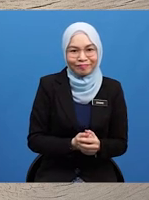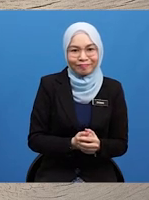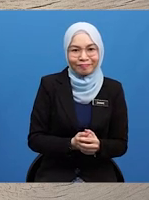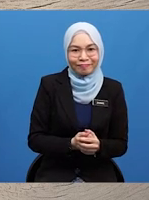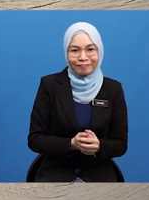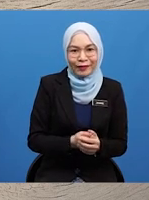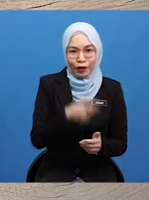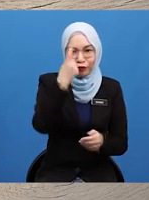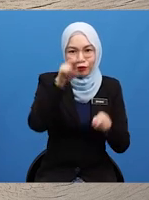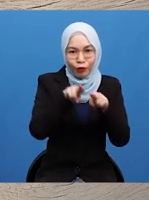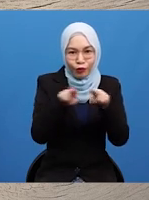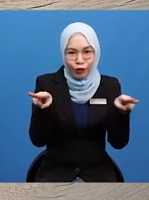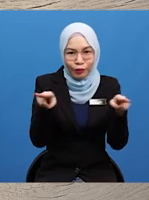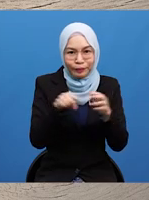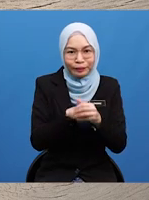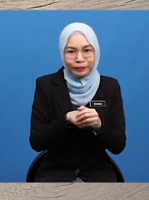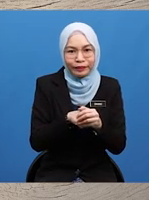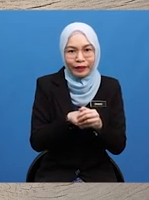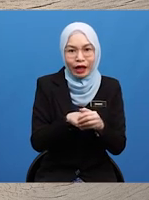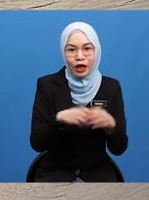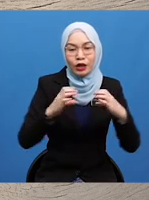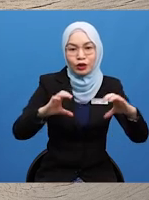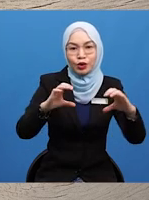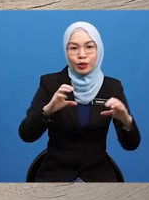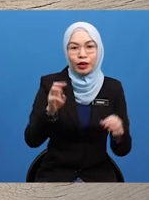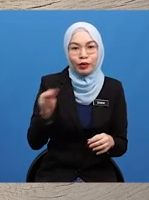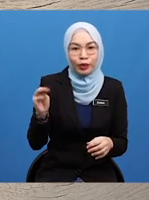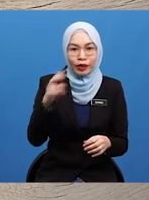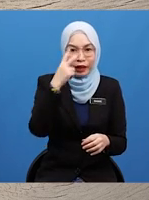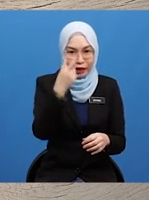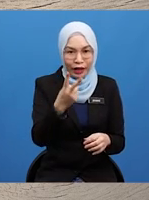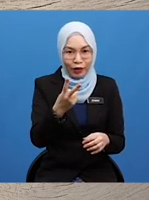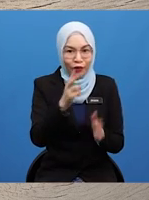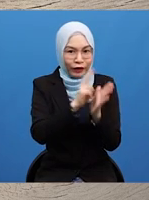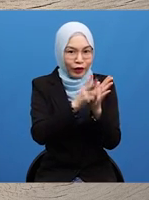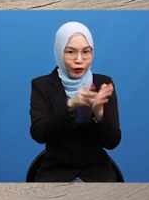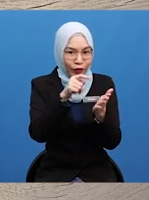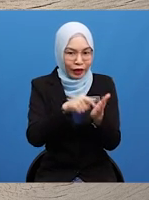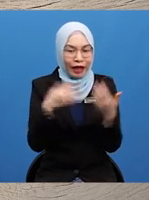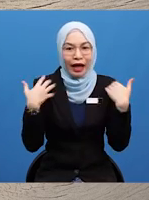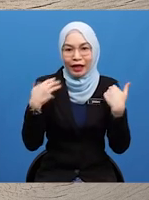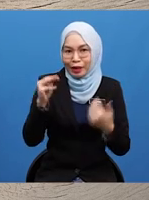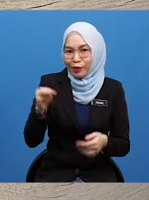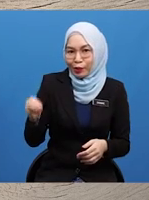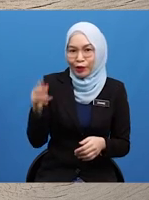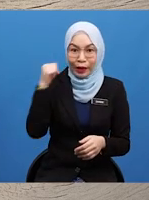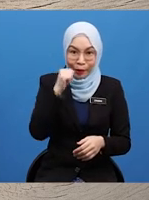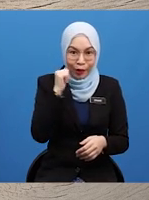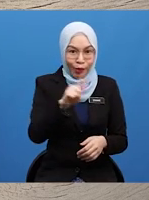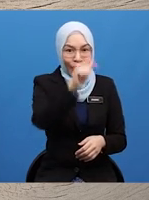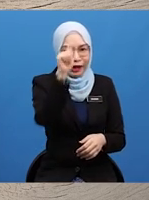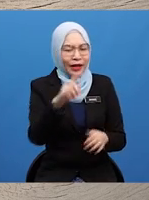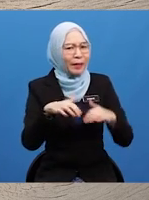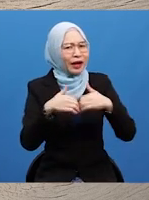murid-murid lihat animasi ini. Seorang murid perempuan bertanya Bagaimanakah